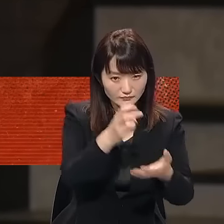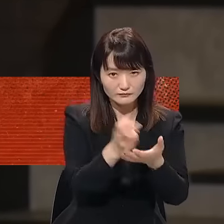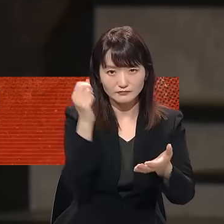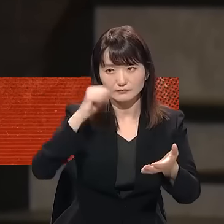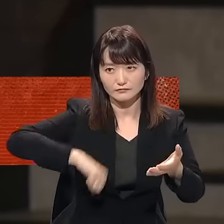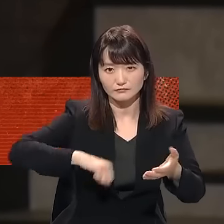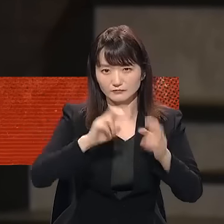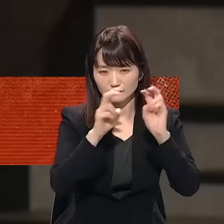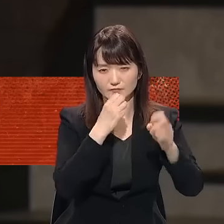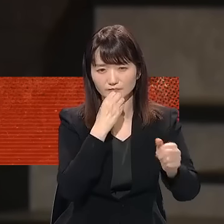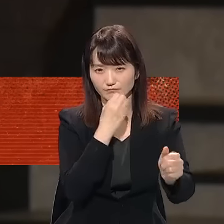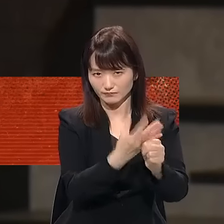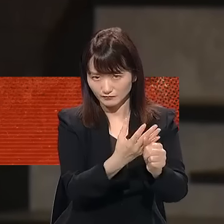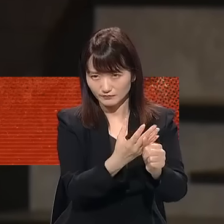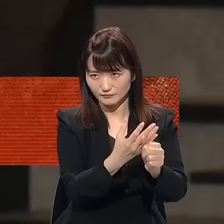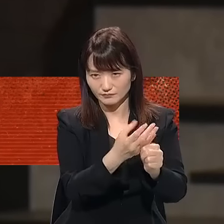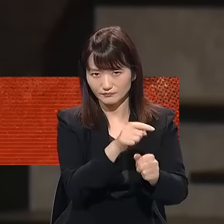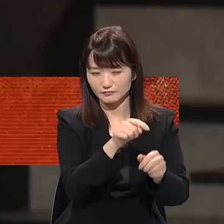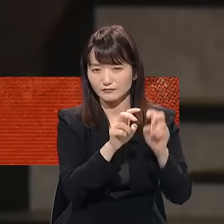해당 업체를 고발해